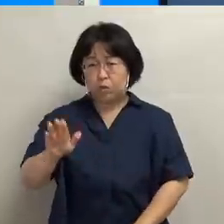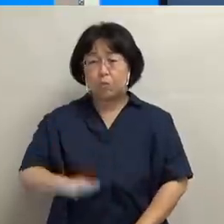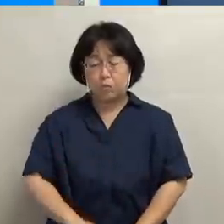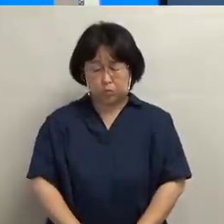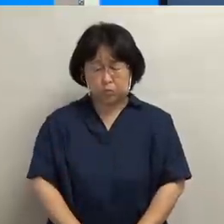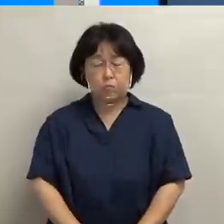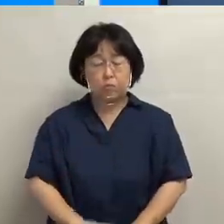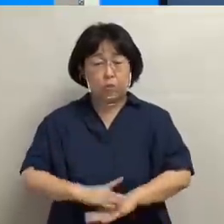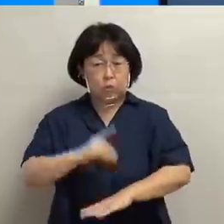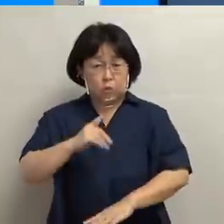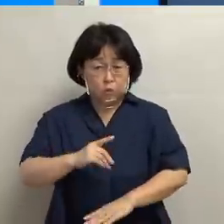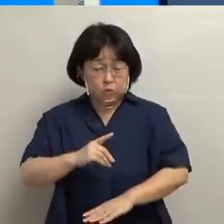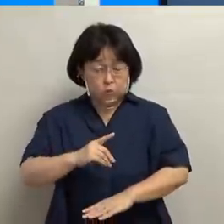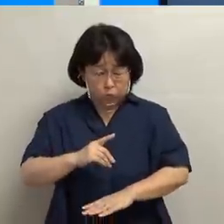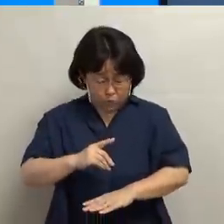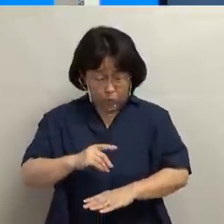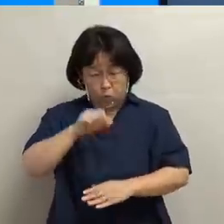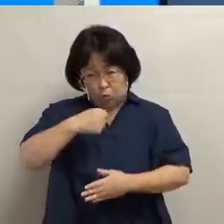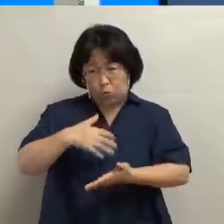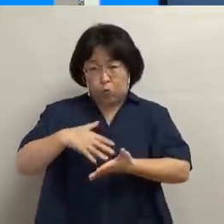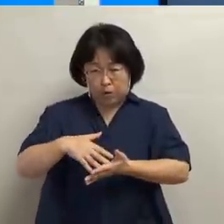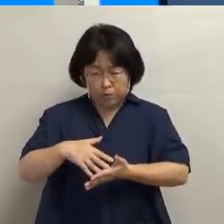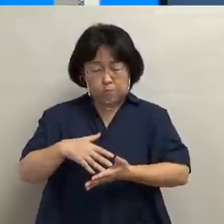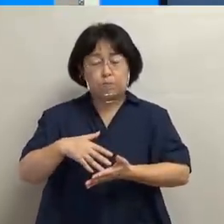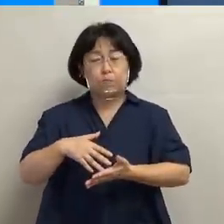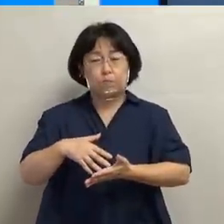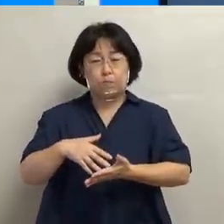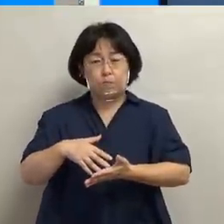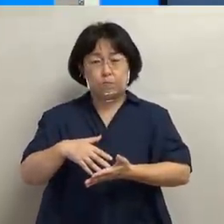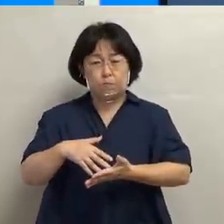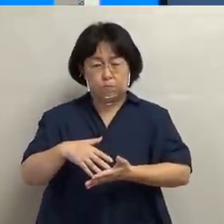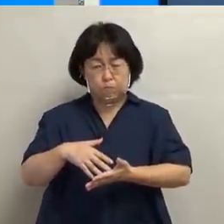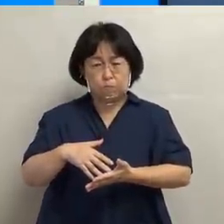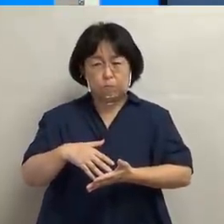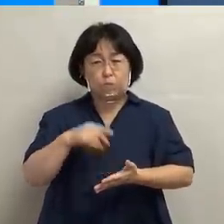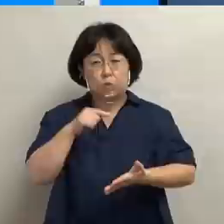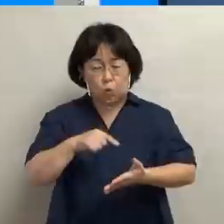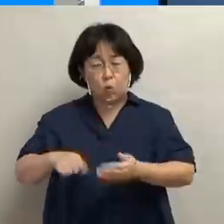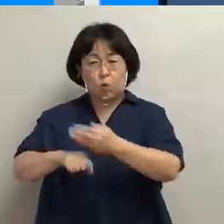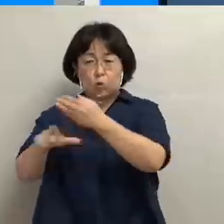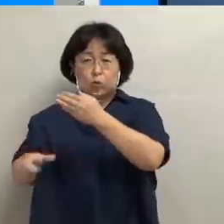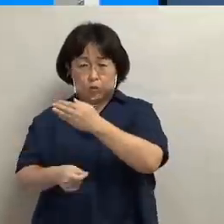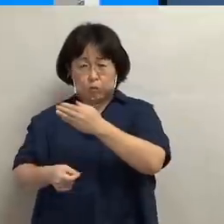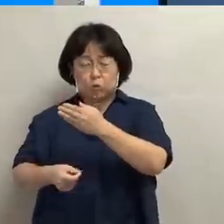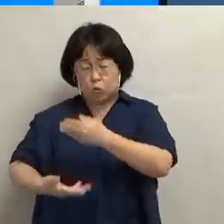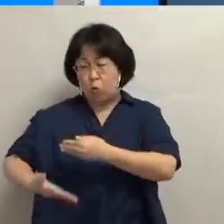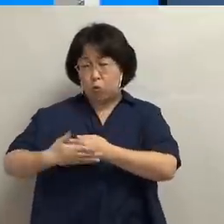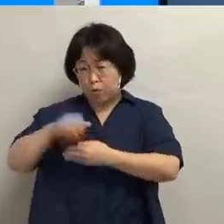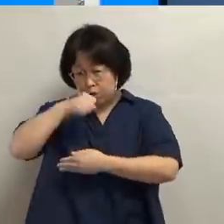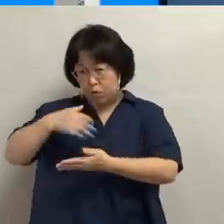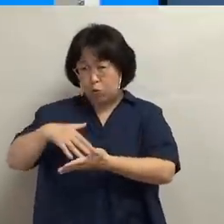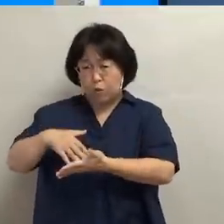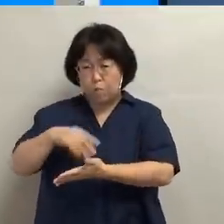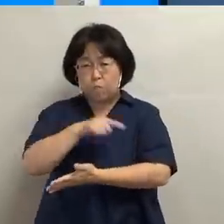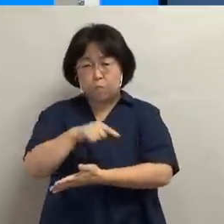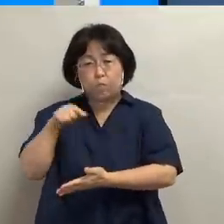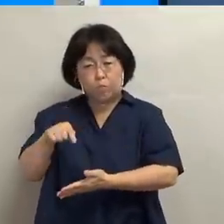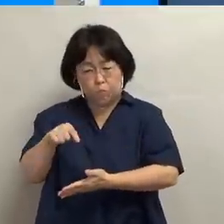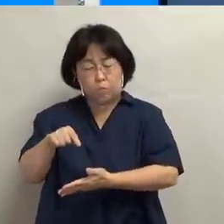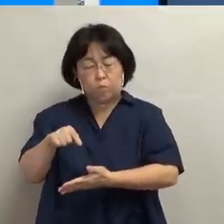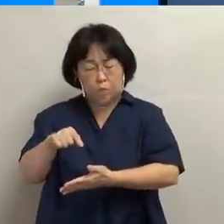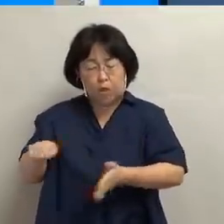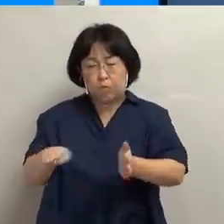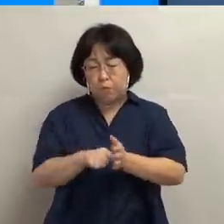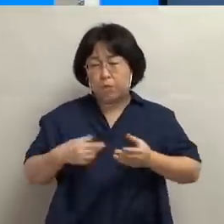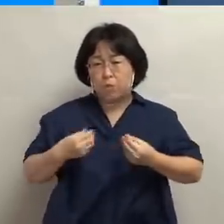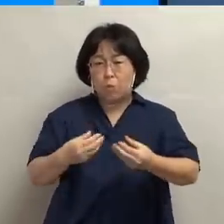当初予算9月補正予算に関しては当初予算とそれから9月補正予算に関しては今まで通り議会に